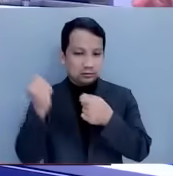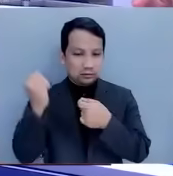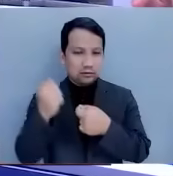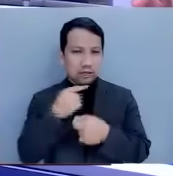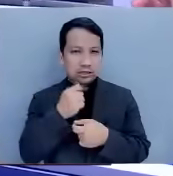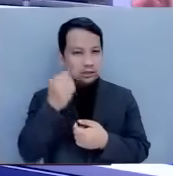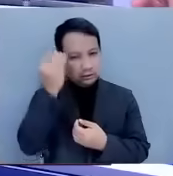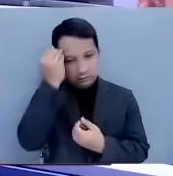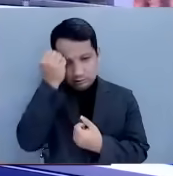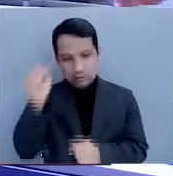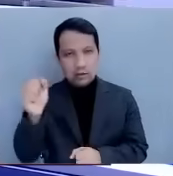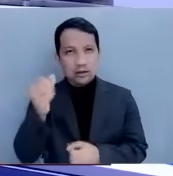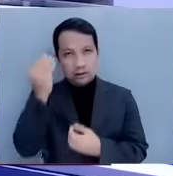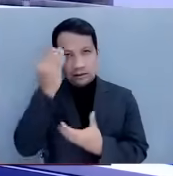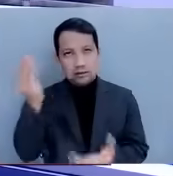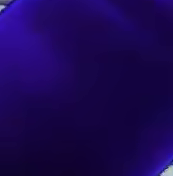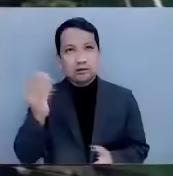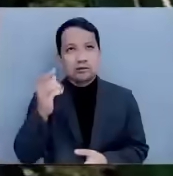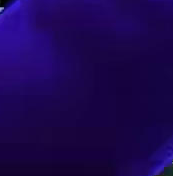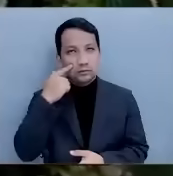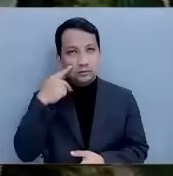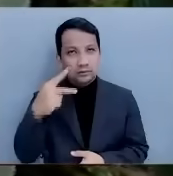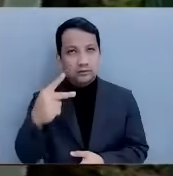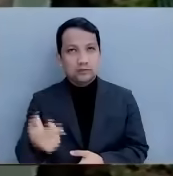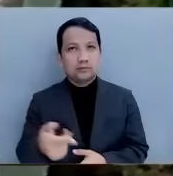Nasa frontline balitang yan si Gerard de la Peña.